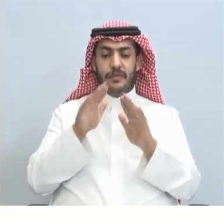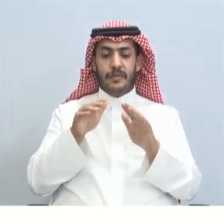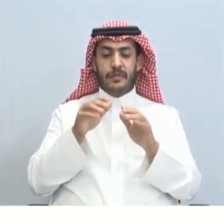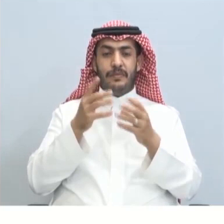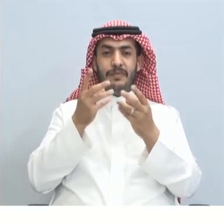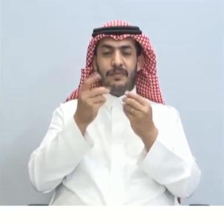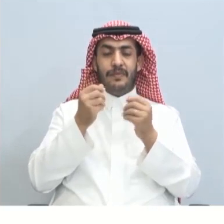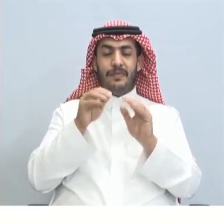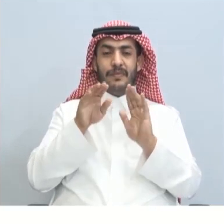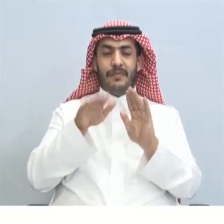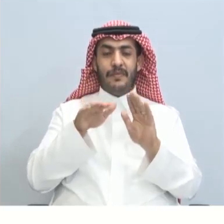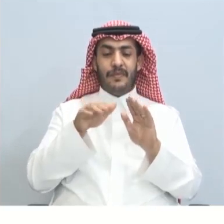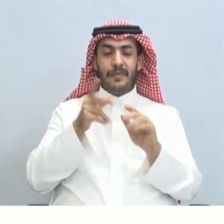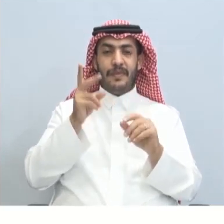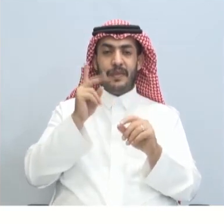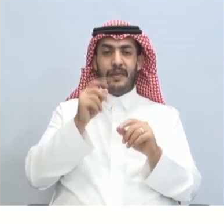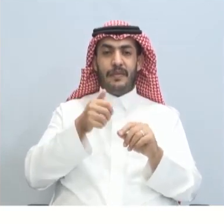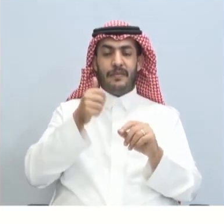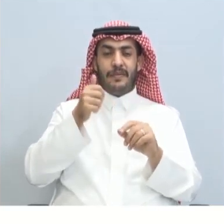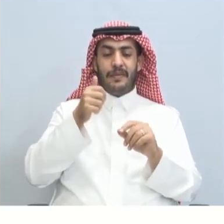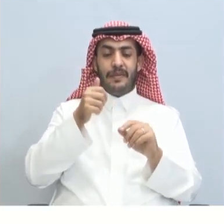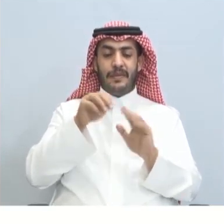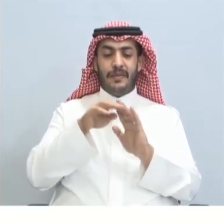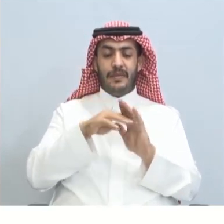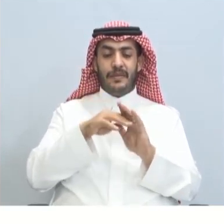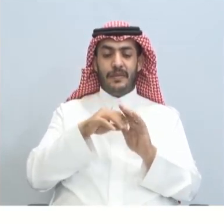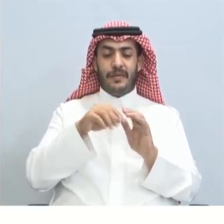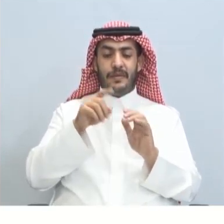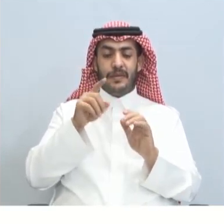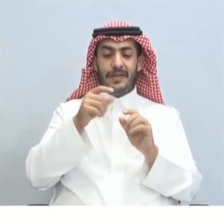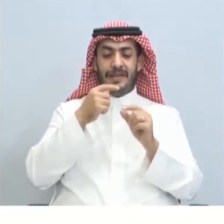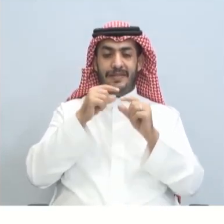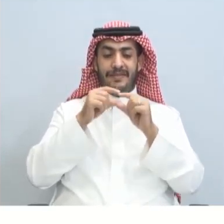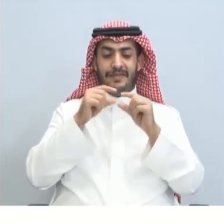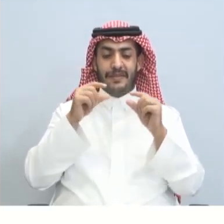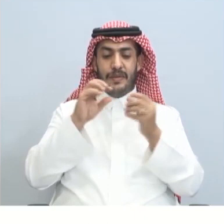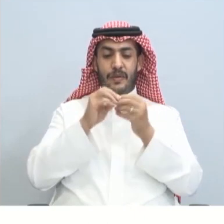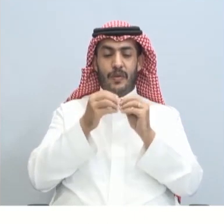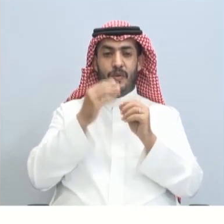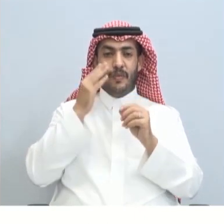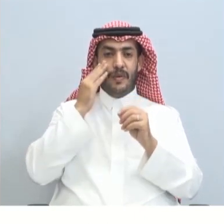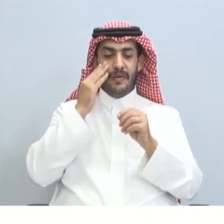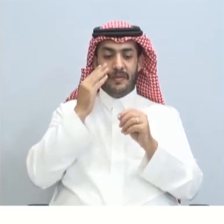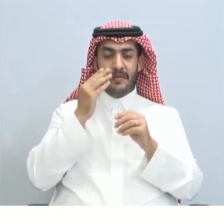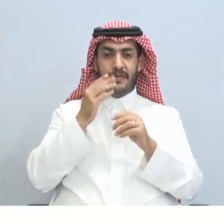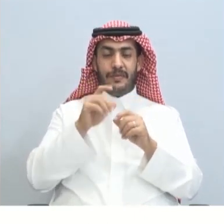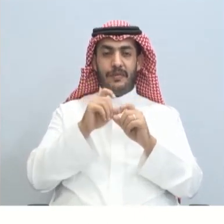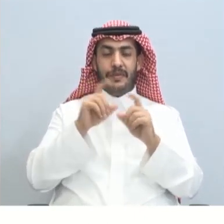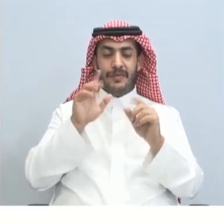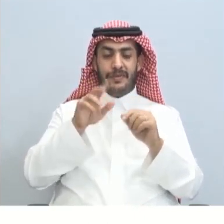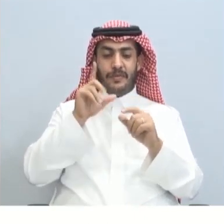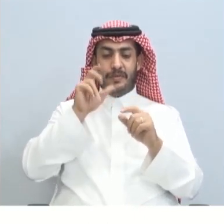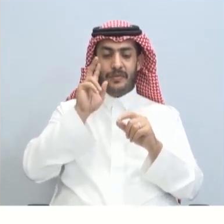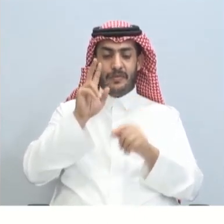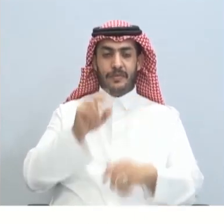شوائب فيها كذلك يتميز الرود كروزيت بلونه الوردي الواضح معنا